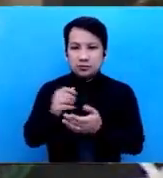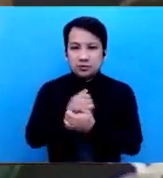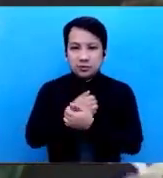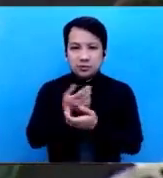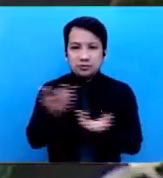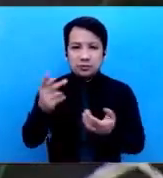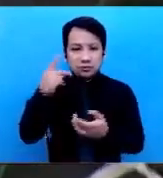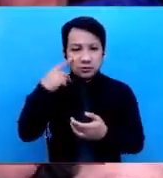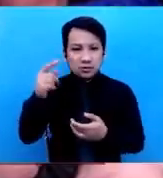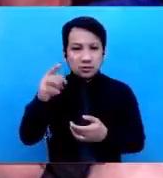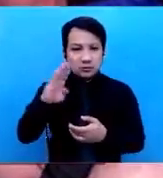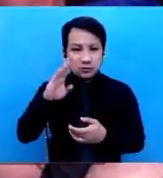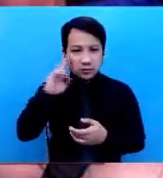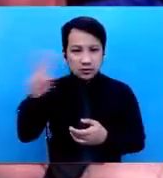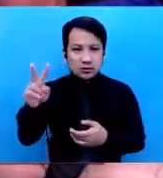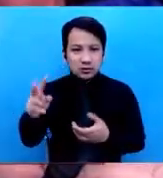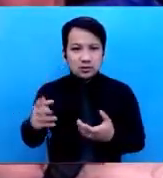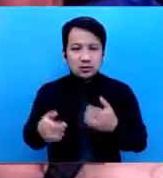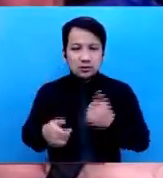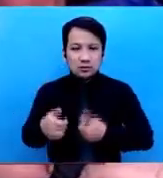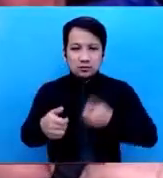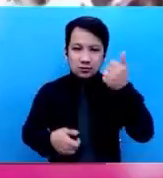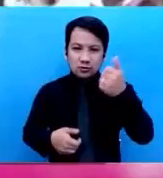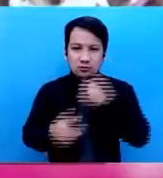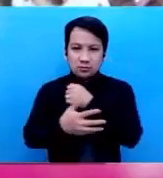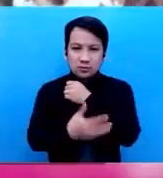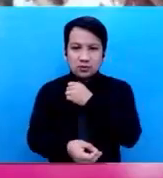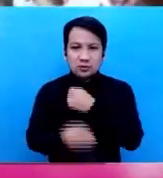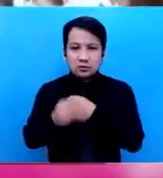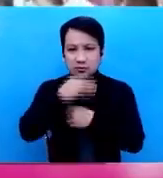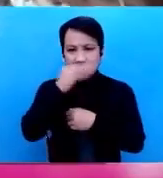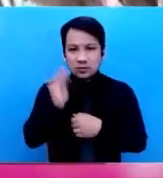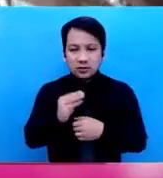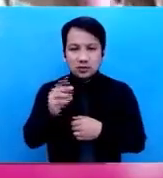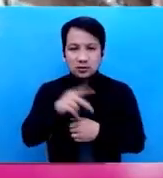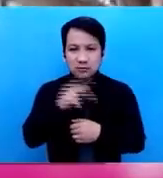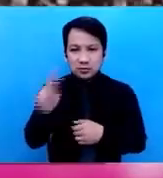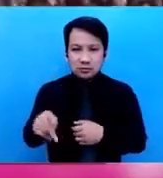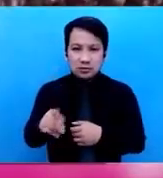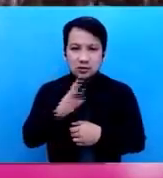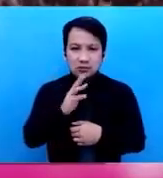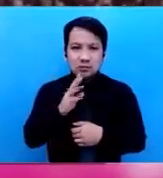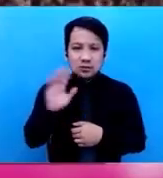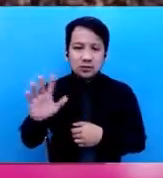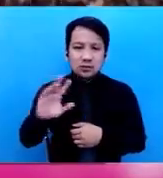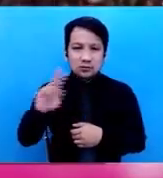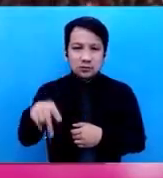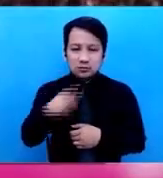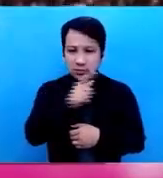sa Leyte, panalo ang mahirap kay Pacquiao at Pampanga is Pink ni VP Lenny.